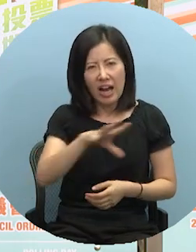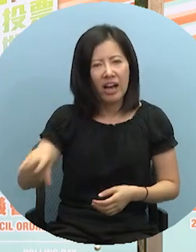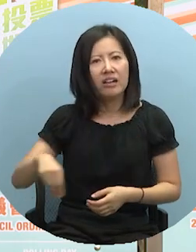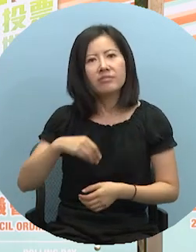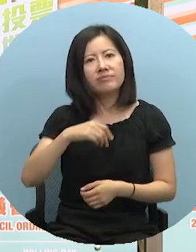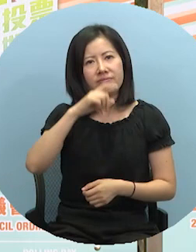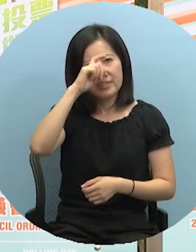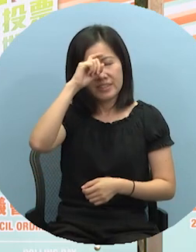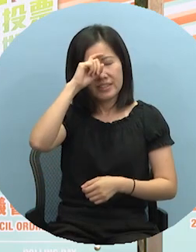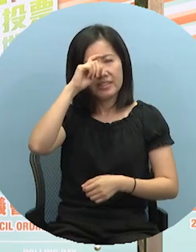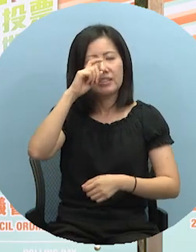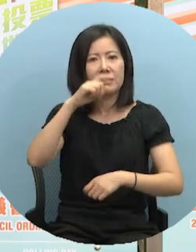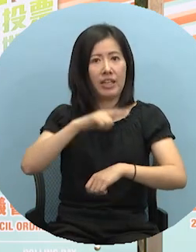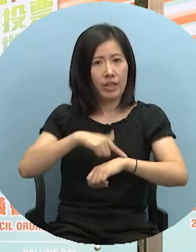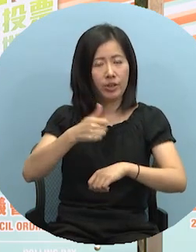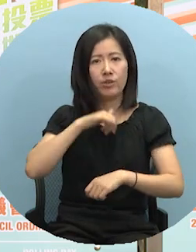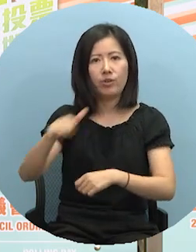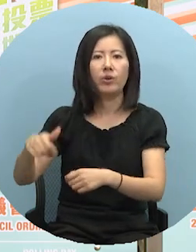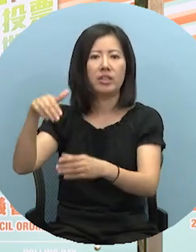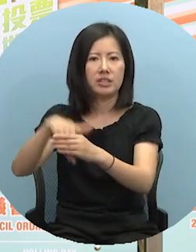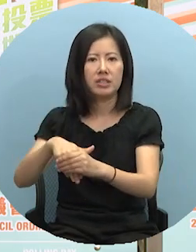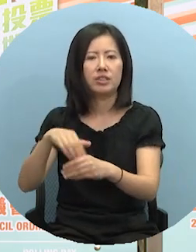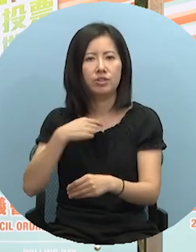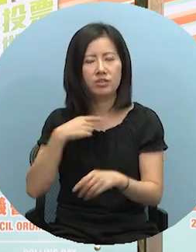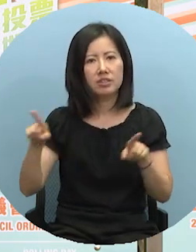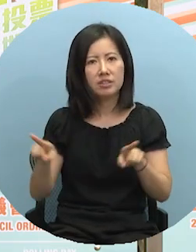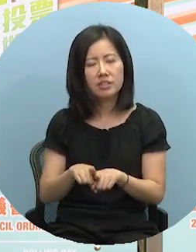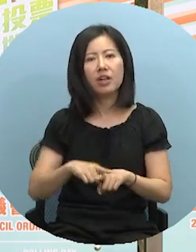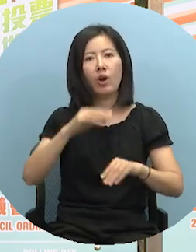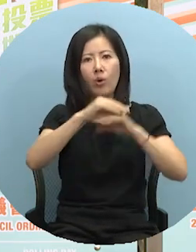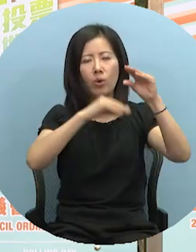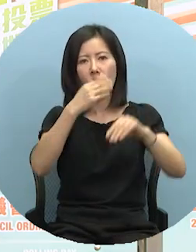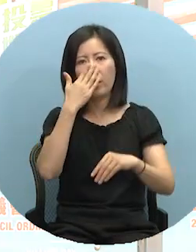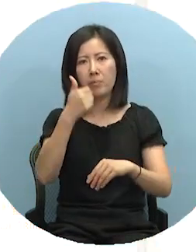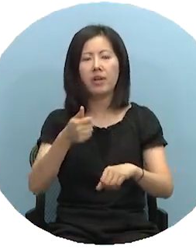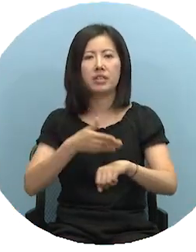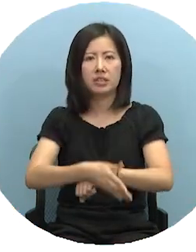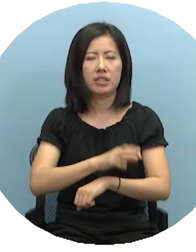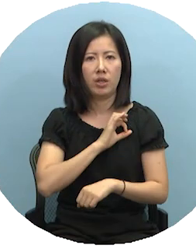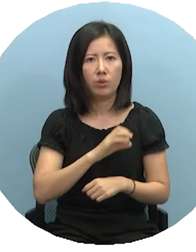間出嚟去到投票，一齊共建美好嘅社區。